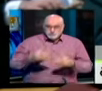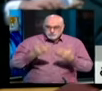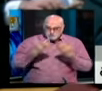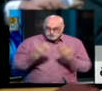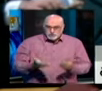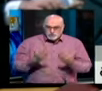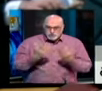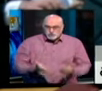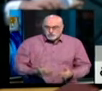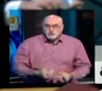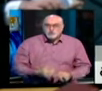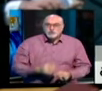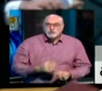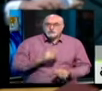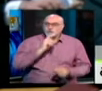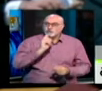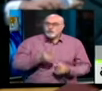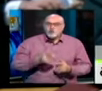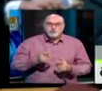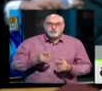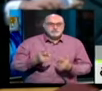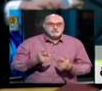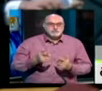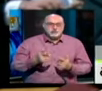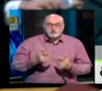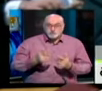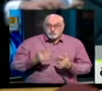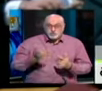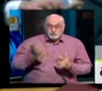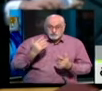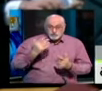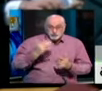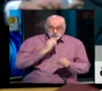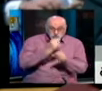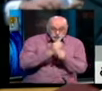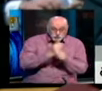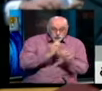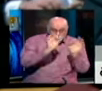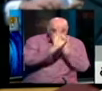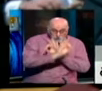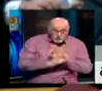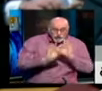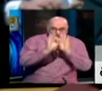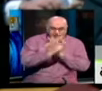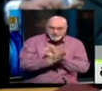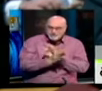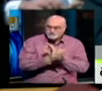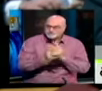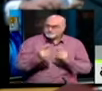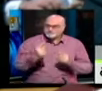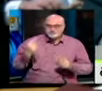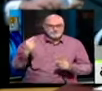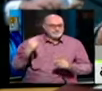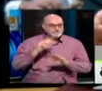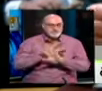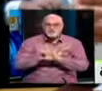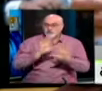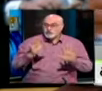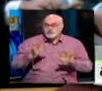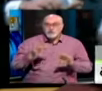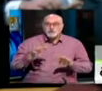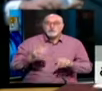أن زمن الإفلات من العقاب قد انتهى دون رجعة.